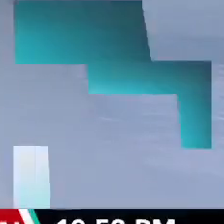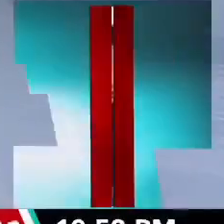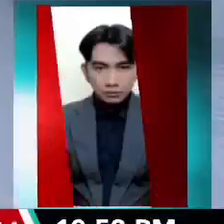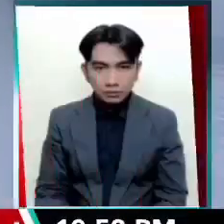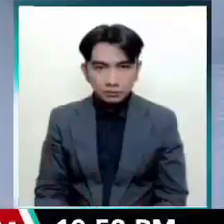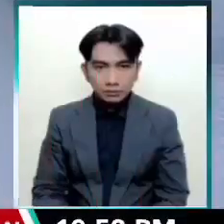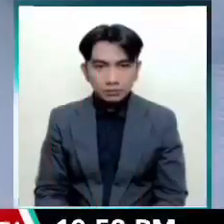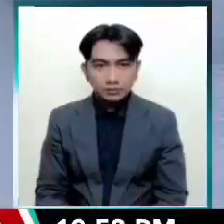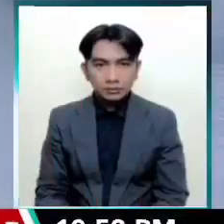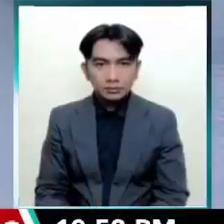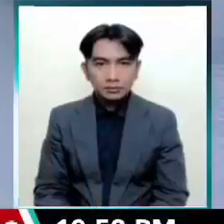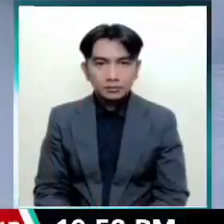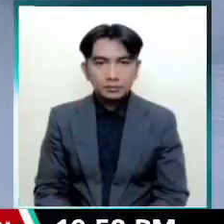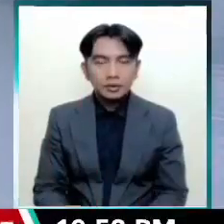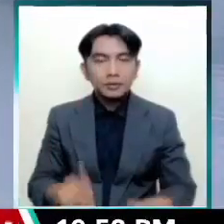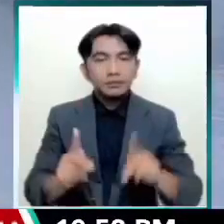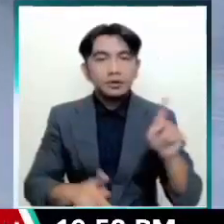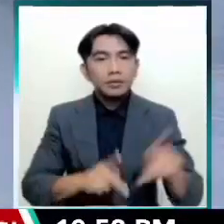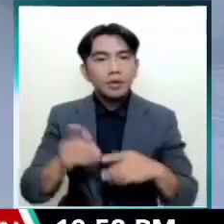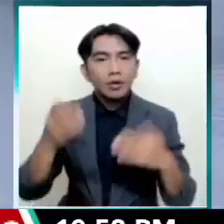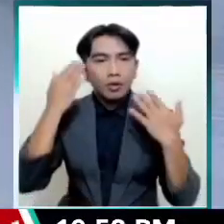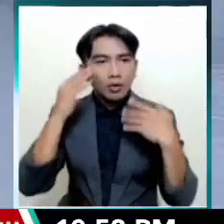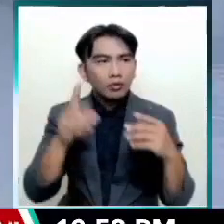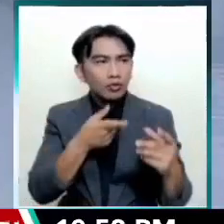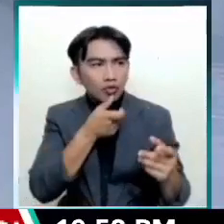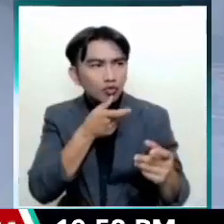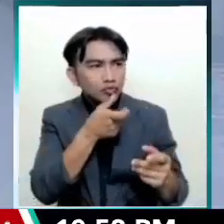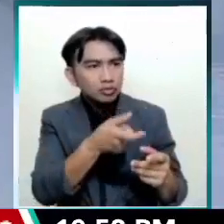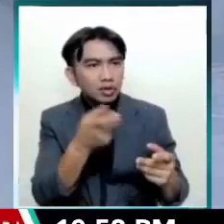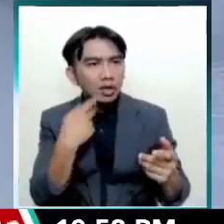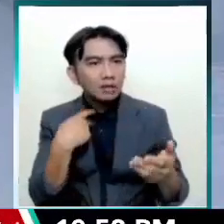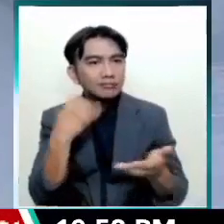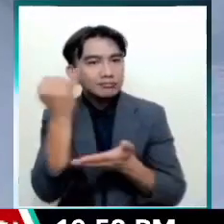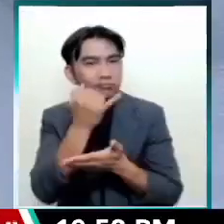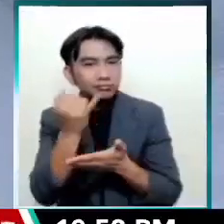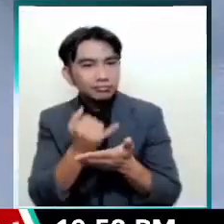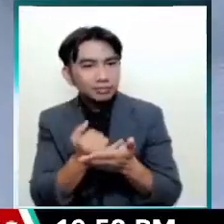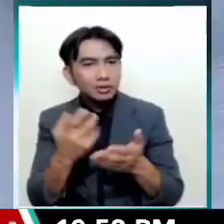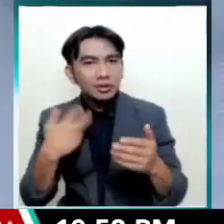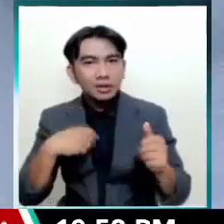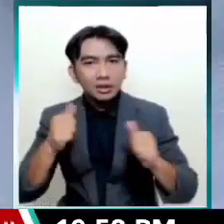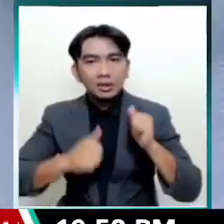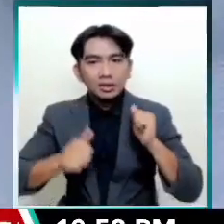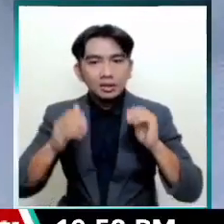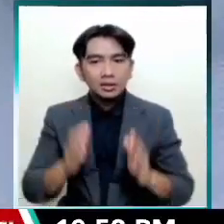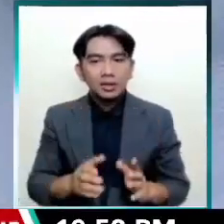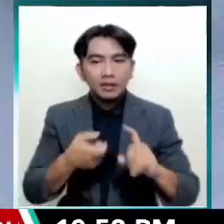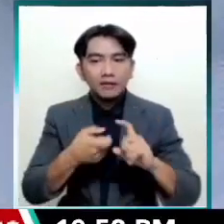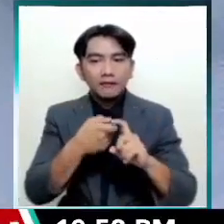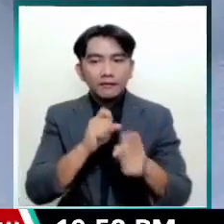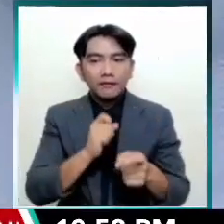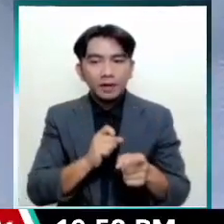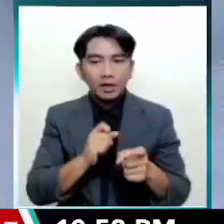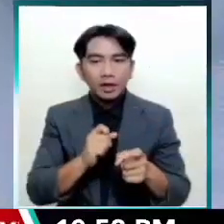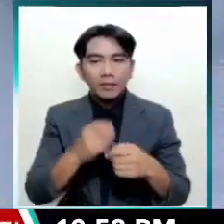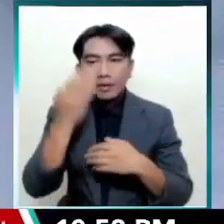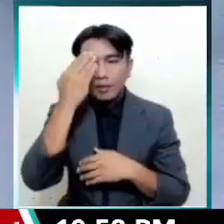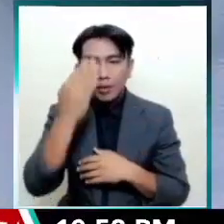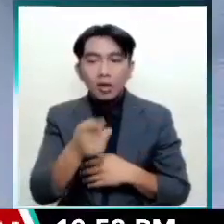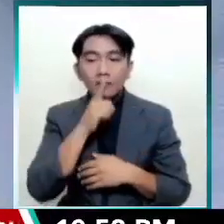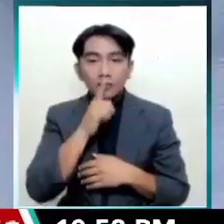Mga taong hindi niya kilala ang binibigyan ng special treatment ng isang student artist mula Giginto, Bulacan. Free at